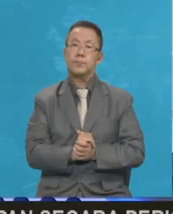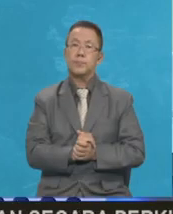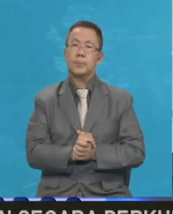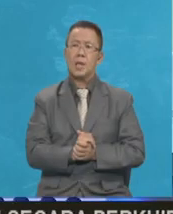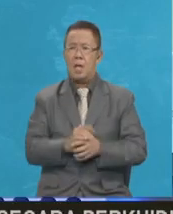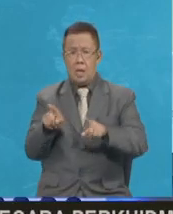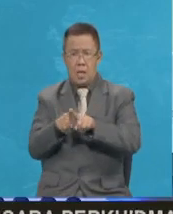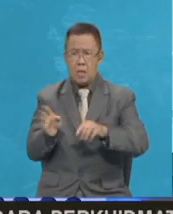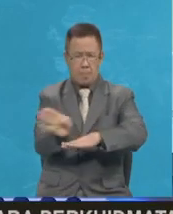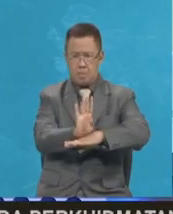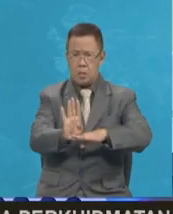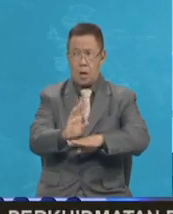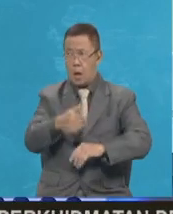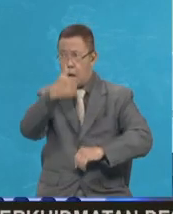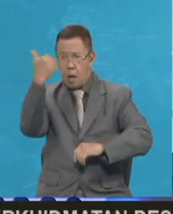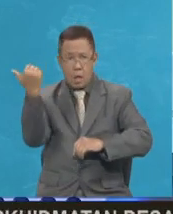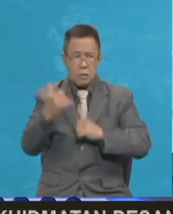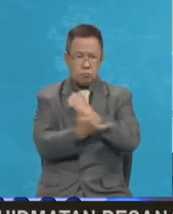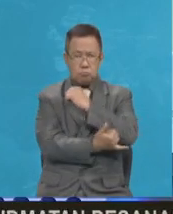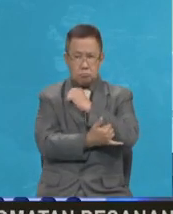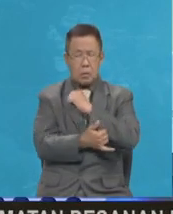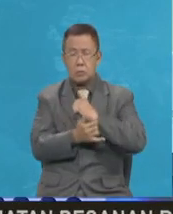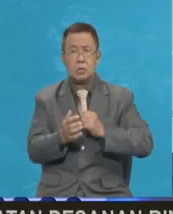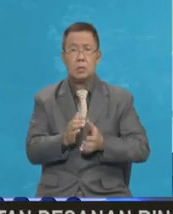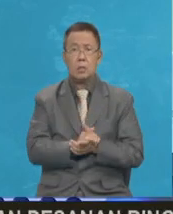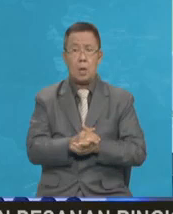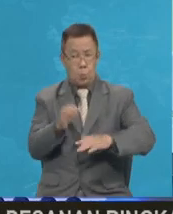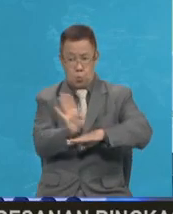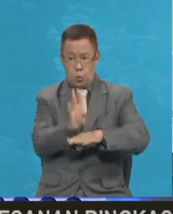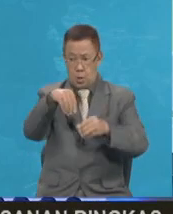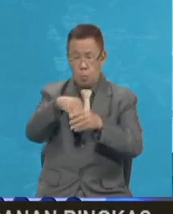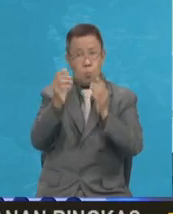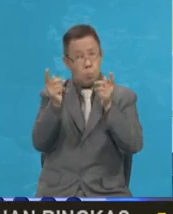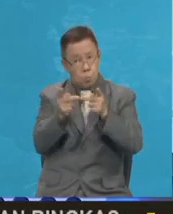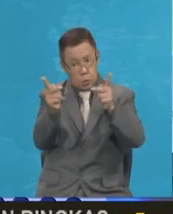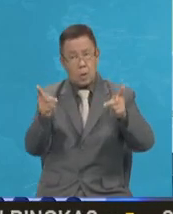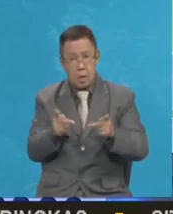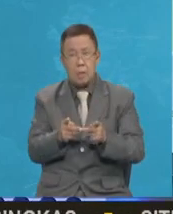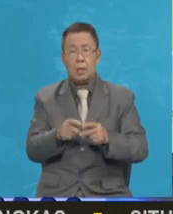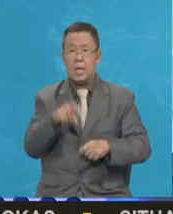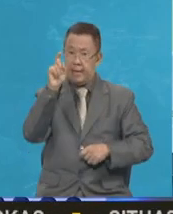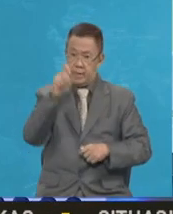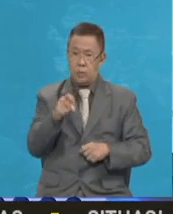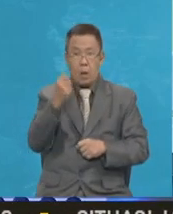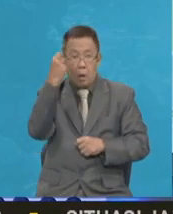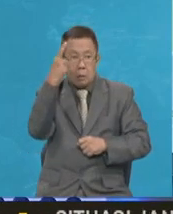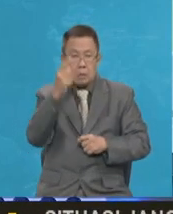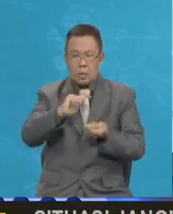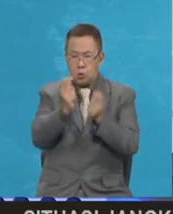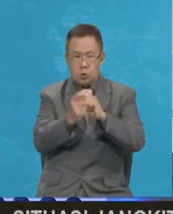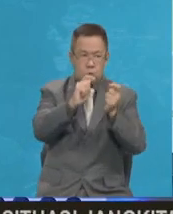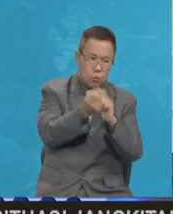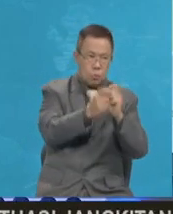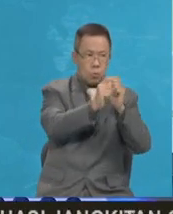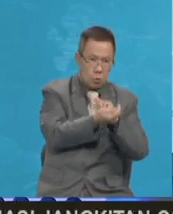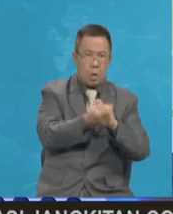Hai seperti perniagaan perniagaan di beberapa boneka yang lain Pernyataan di negara Brunei Darussalam perlu menyadari perubahan lanskap